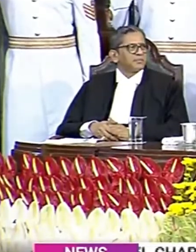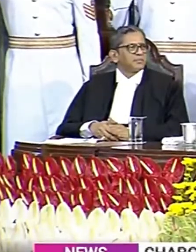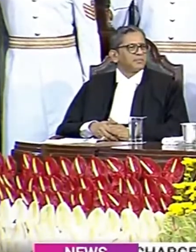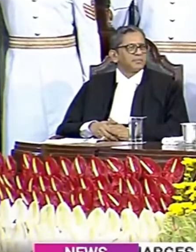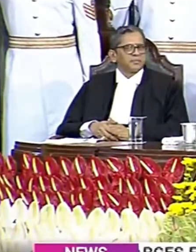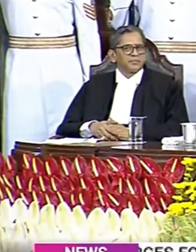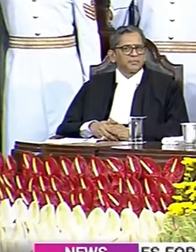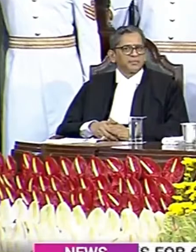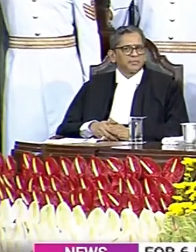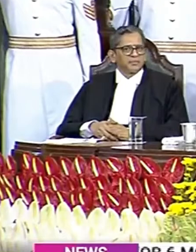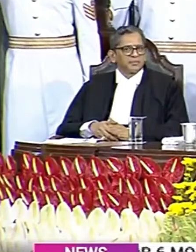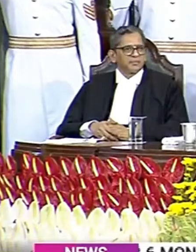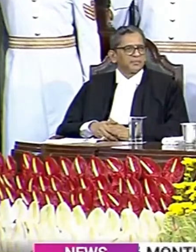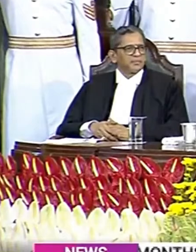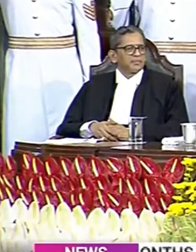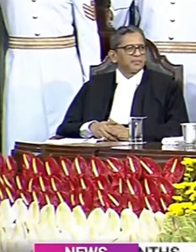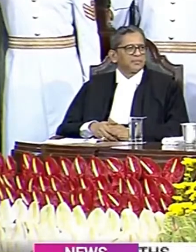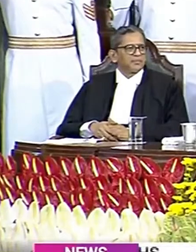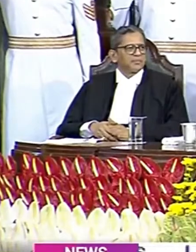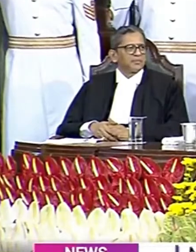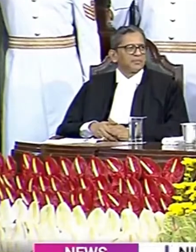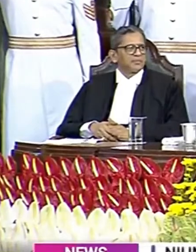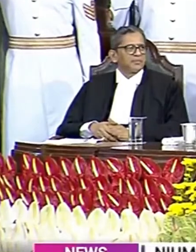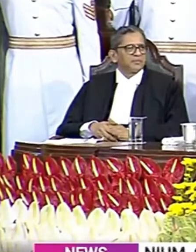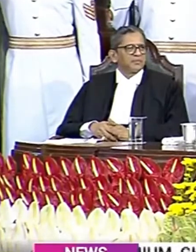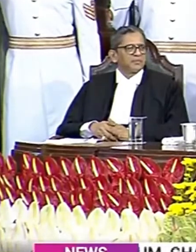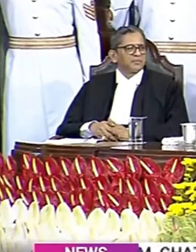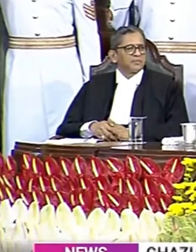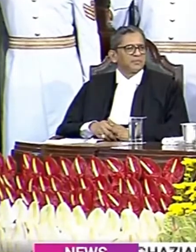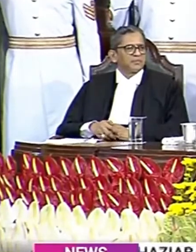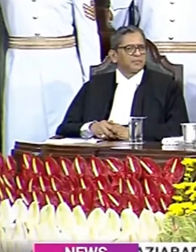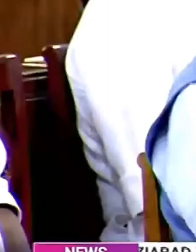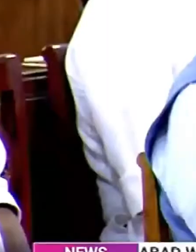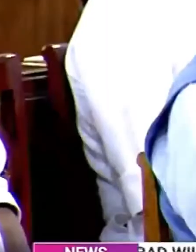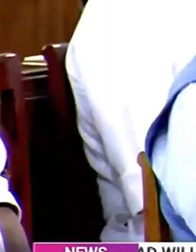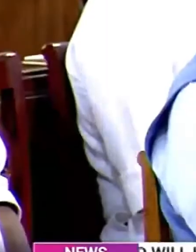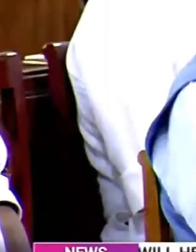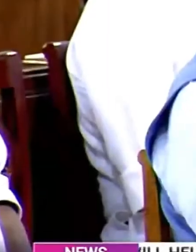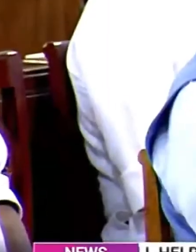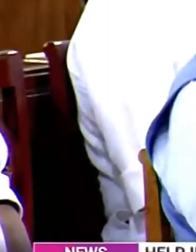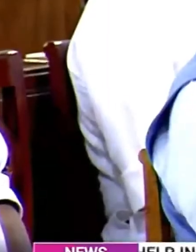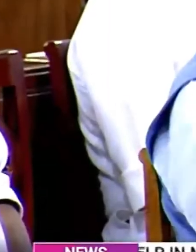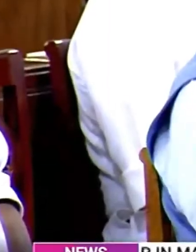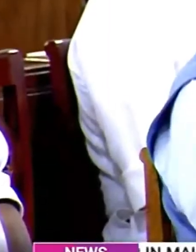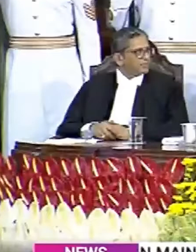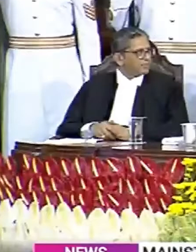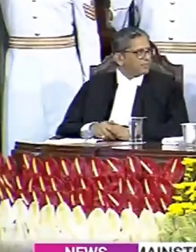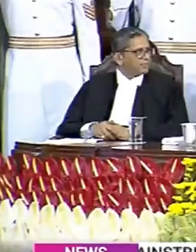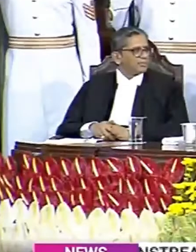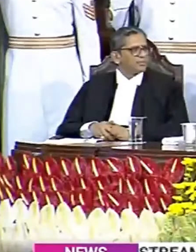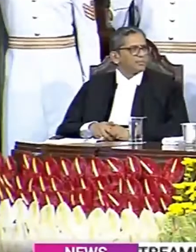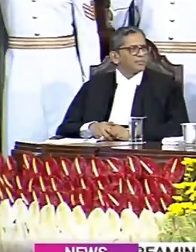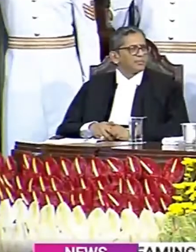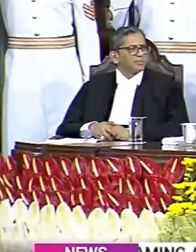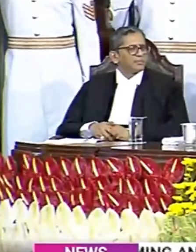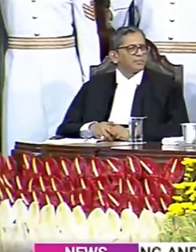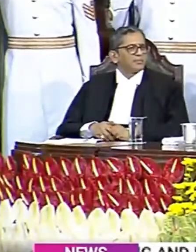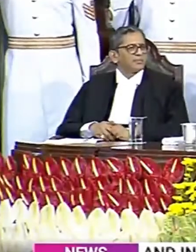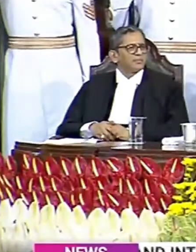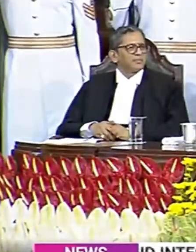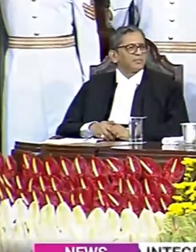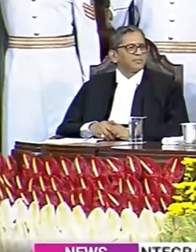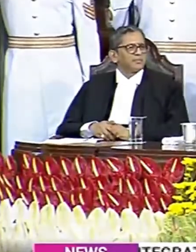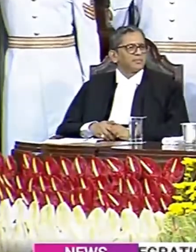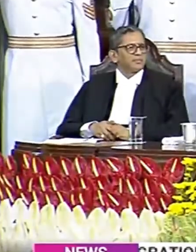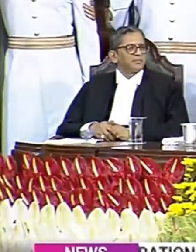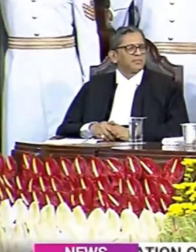प्रधानमंत्री श्री नरेंद्र मोदी जी, लोकसभा के स्पीकर श्री ओम बिरला जी, चीफ जस्टिस एन.वी.